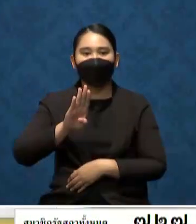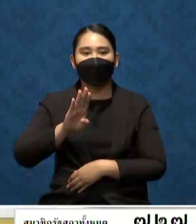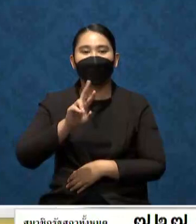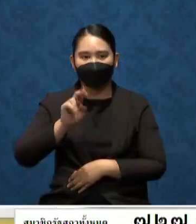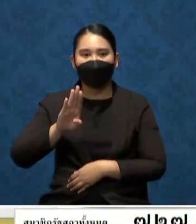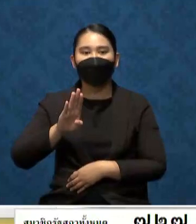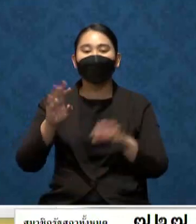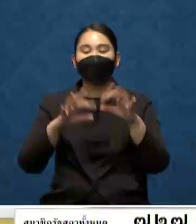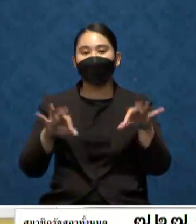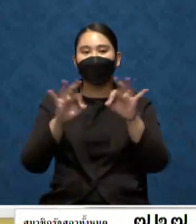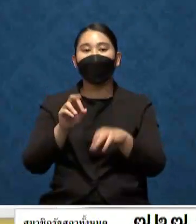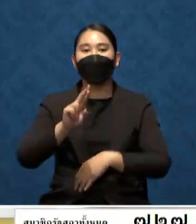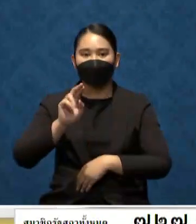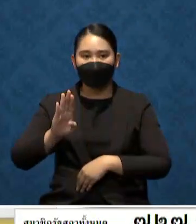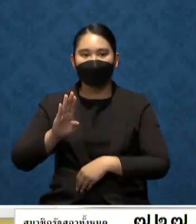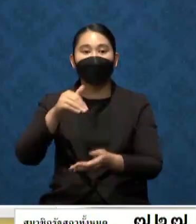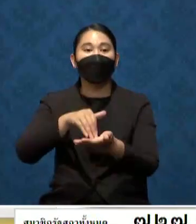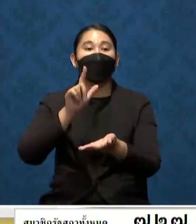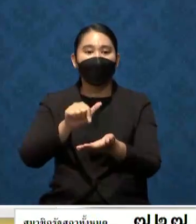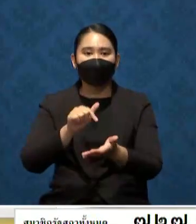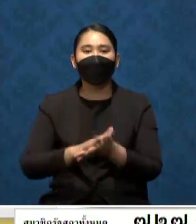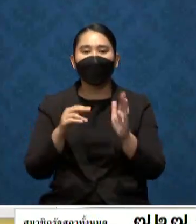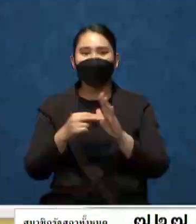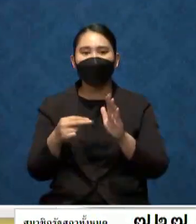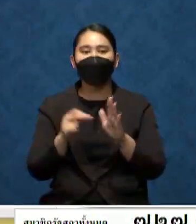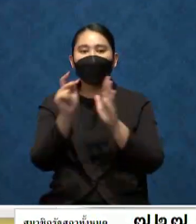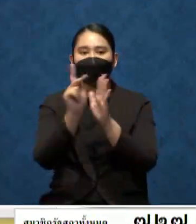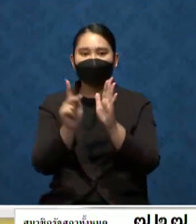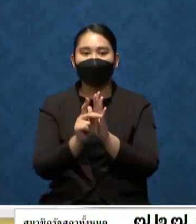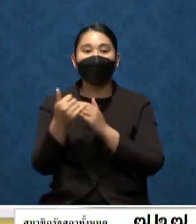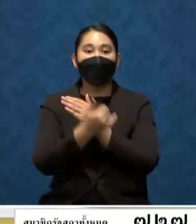เป็นระบบเอกนิยมที่จะให้กฎหมายระหว่างประเ